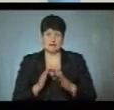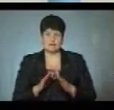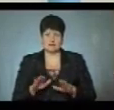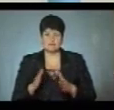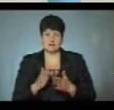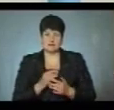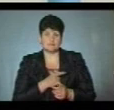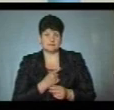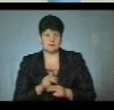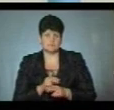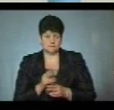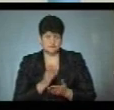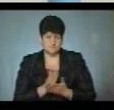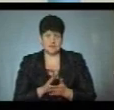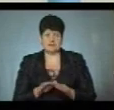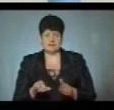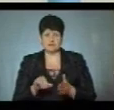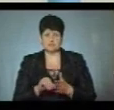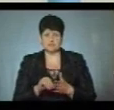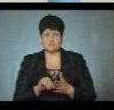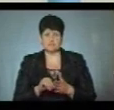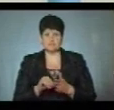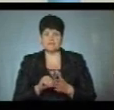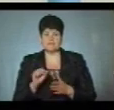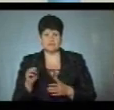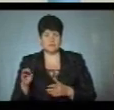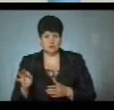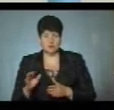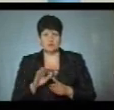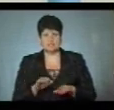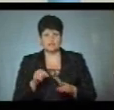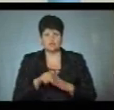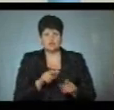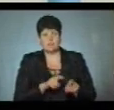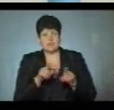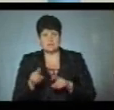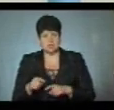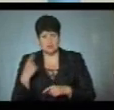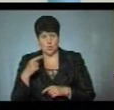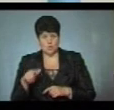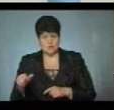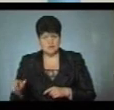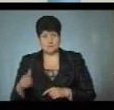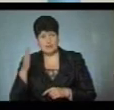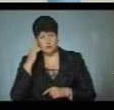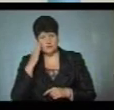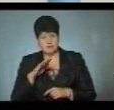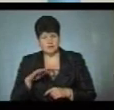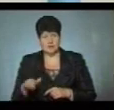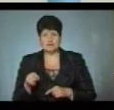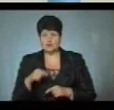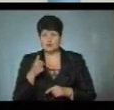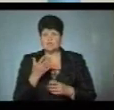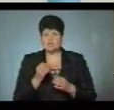диспансерному обліку, діти-учасники антитерористичної операції, діти внутрішньо переміщених осіб, талановиті та обдаровані діти, але цього року